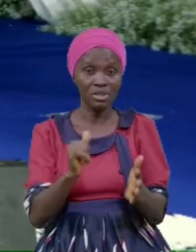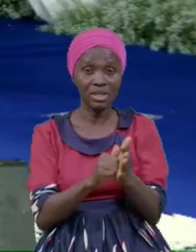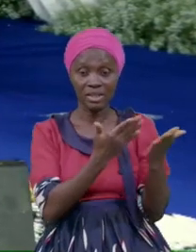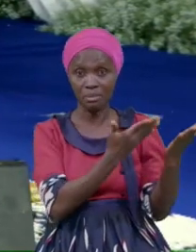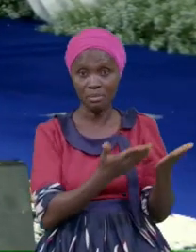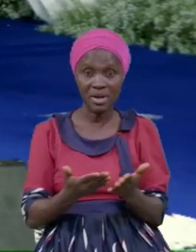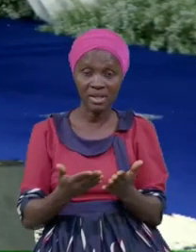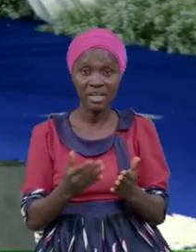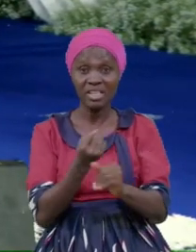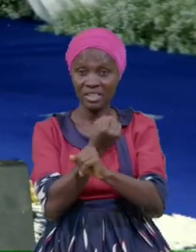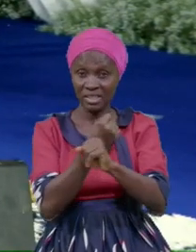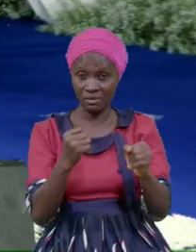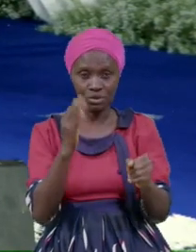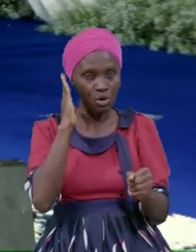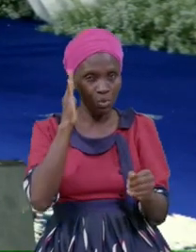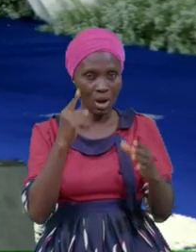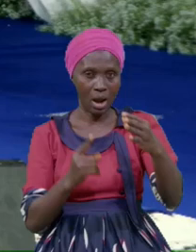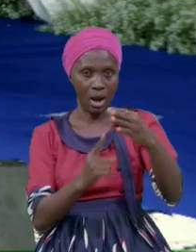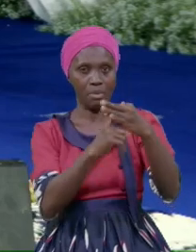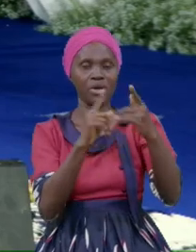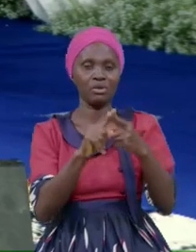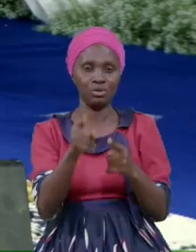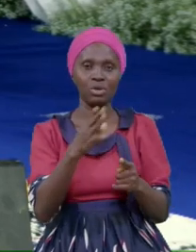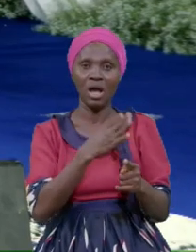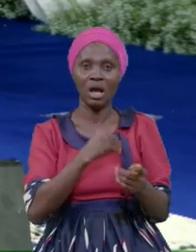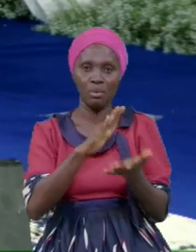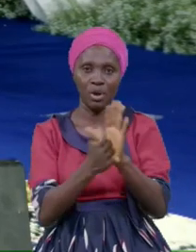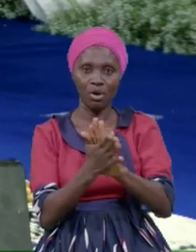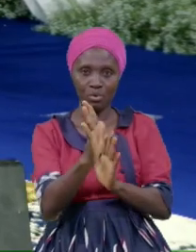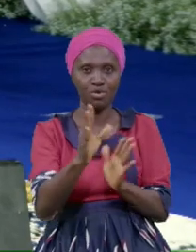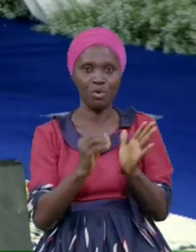manifestée. Sera pour toi.